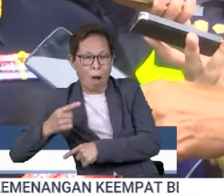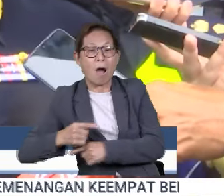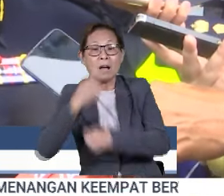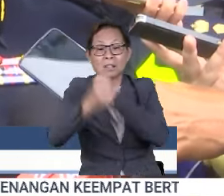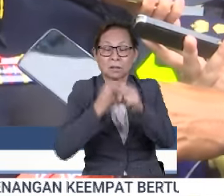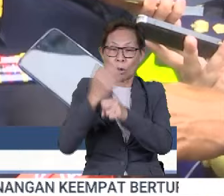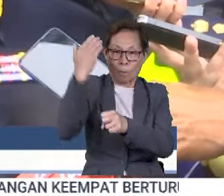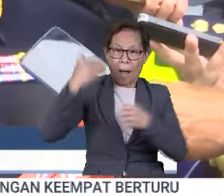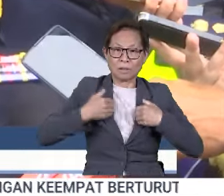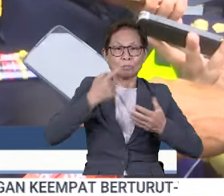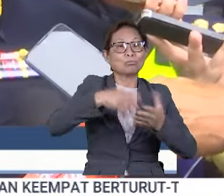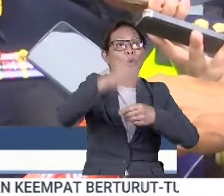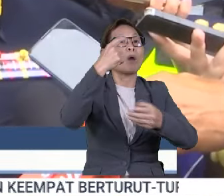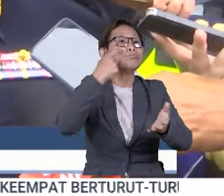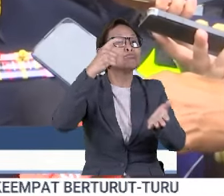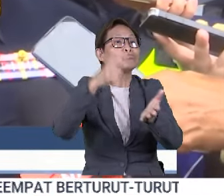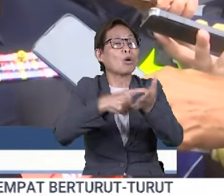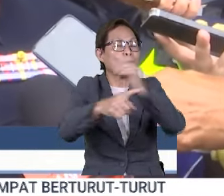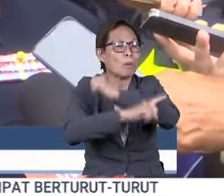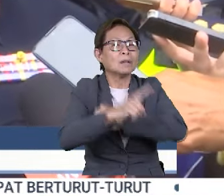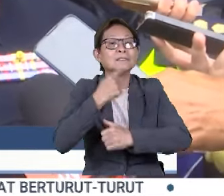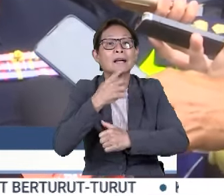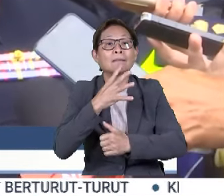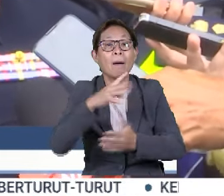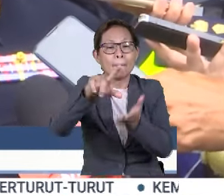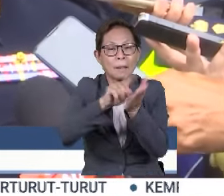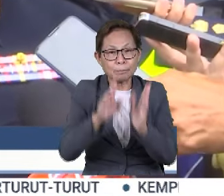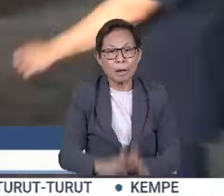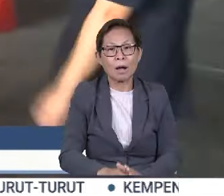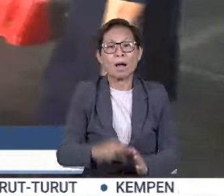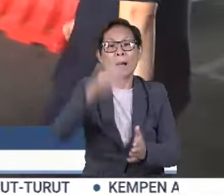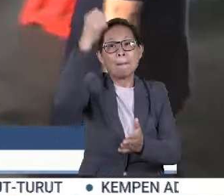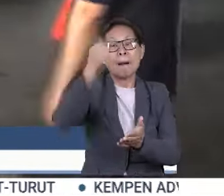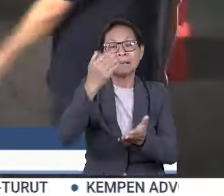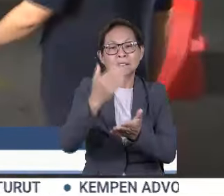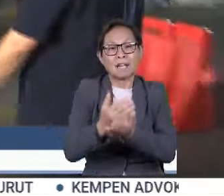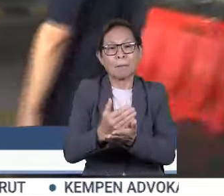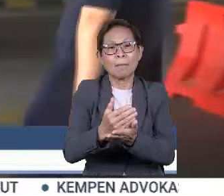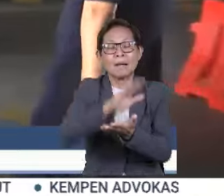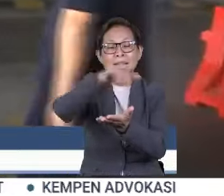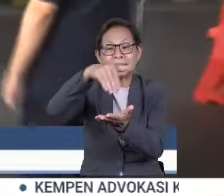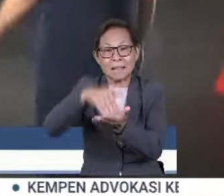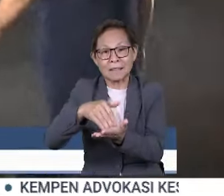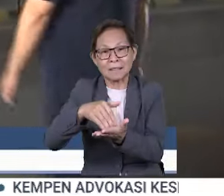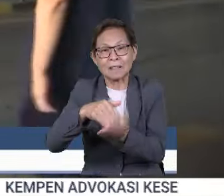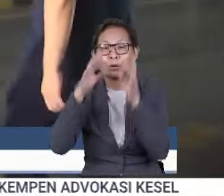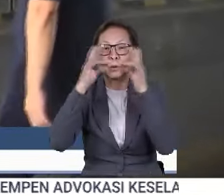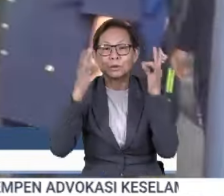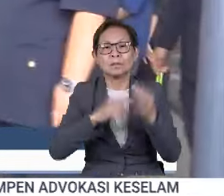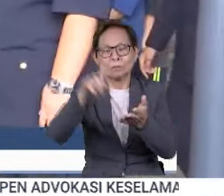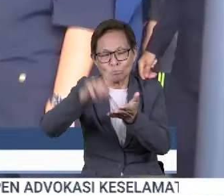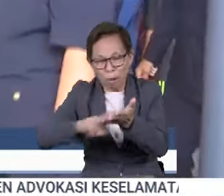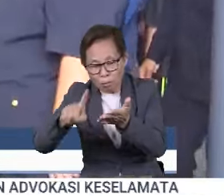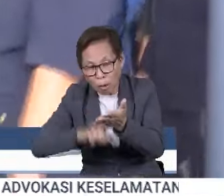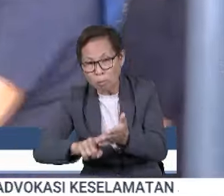kita keluarkan notis saman. Bercakap kepada pemberita di terminal bas Kuching Central, beliau mendedahkan pihaknya telah menjalankan saringan air